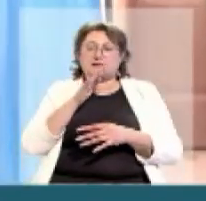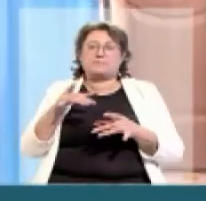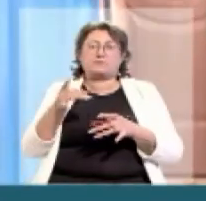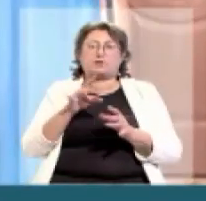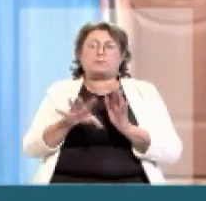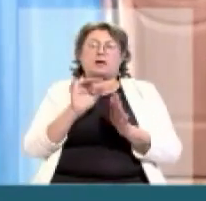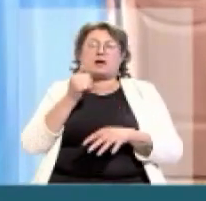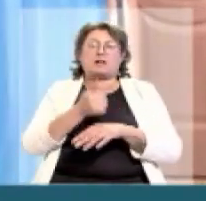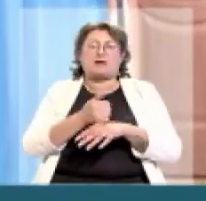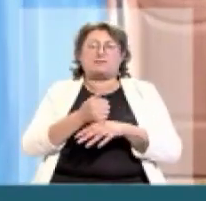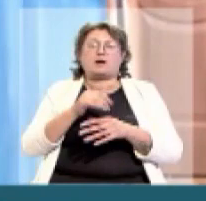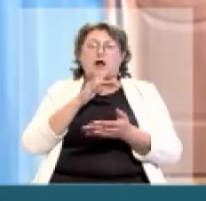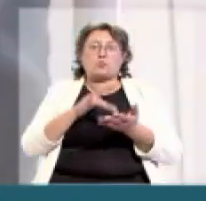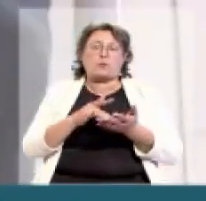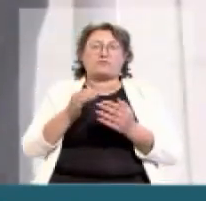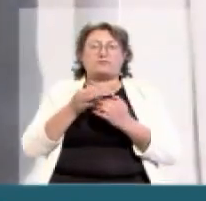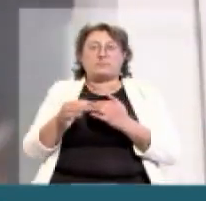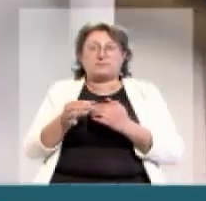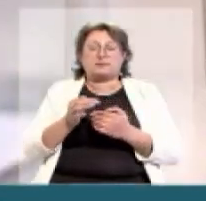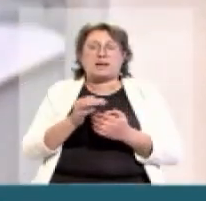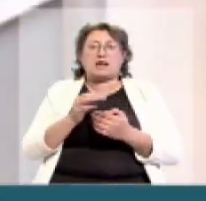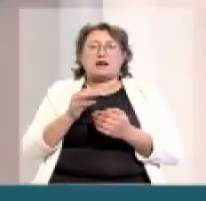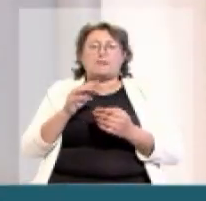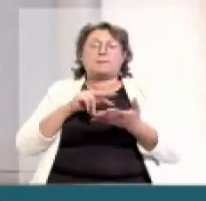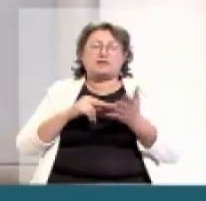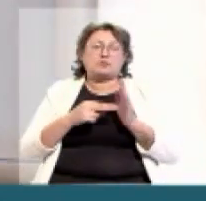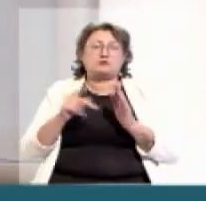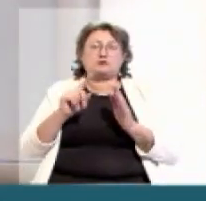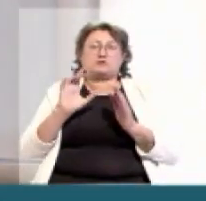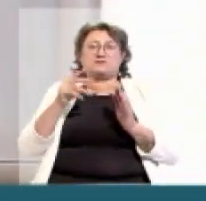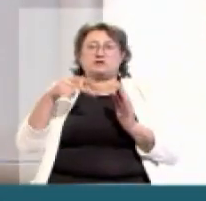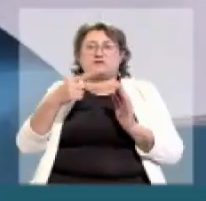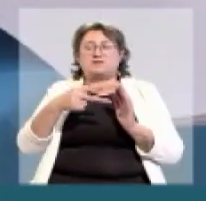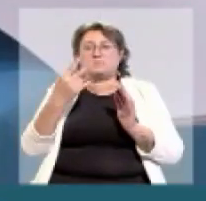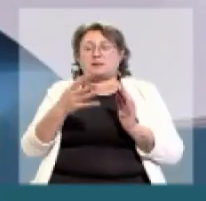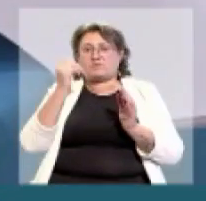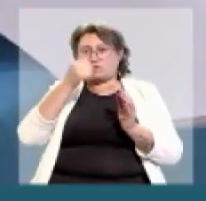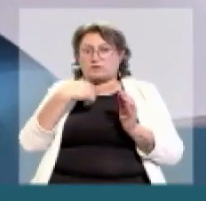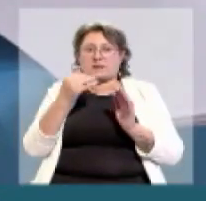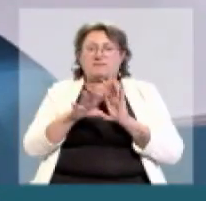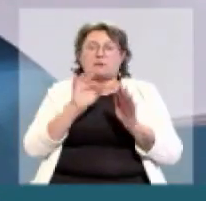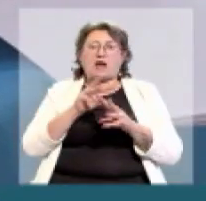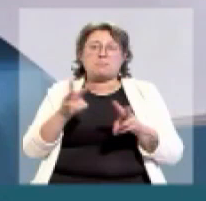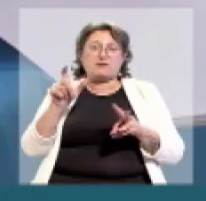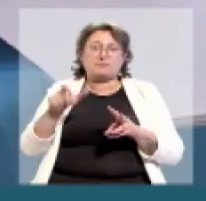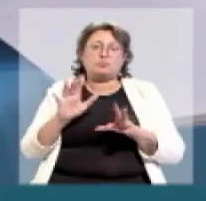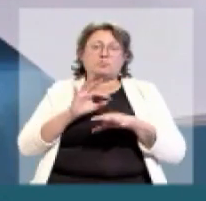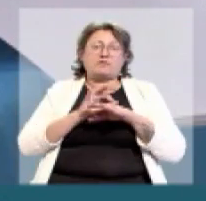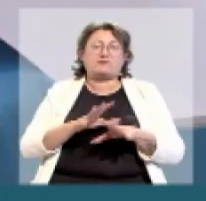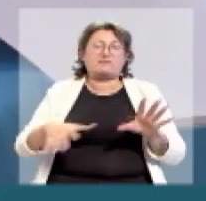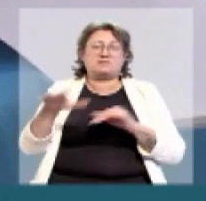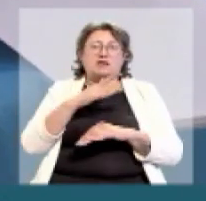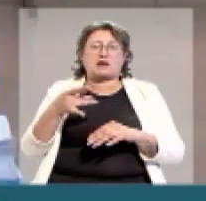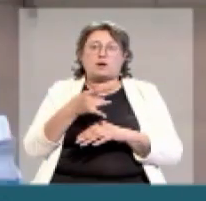регионе избираются главы сел и городов районного значения. Планируется, что с 2025 года выборы акимов будут проходить во